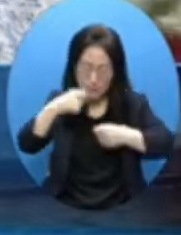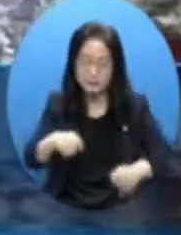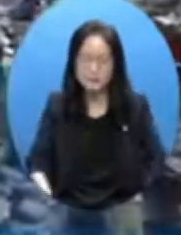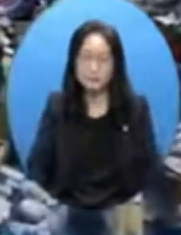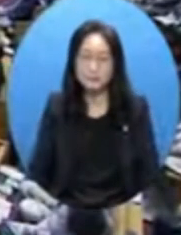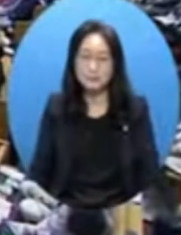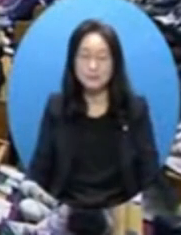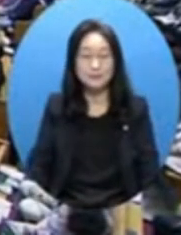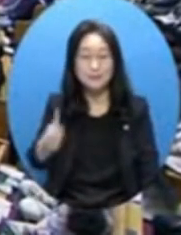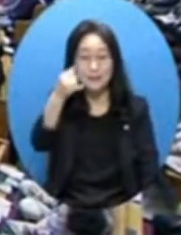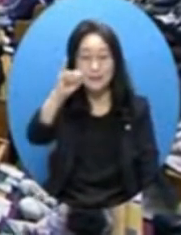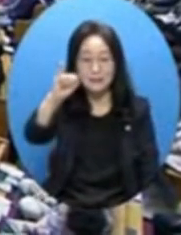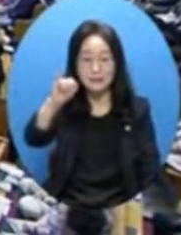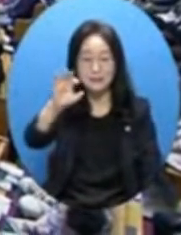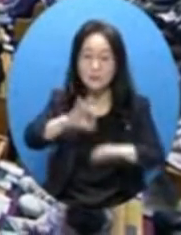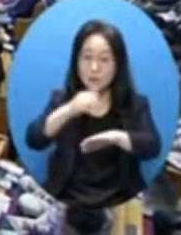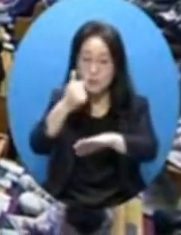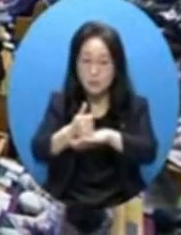히스기야 왕이